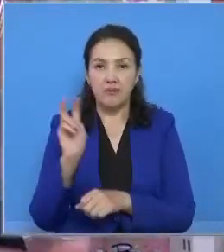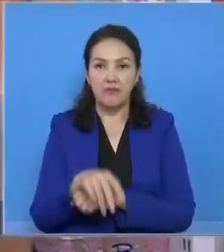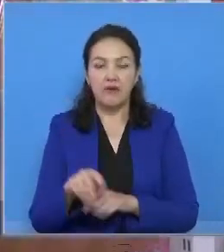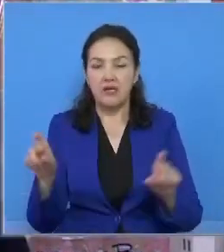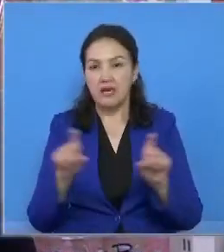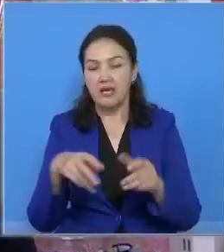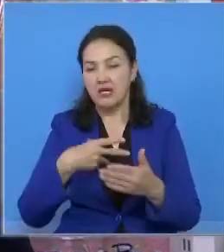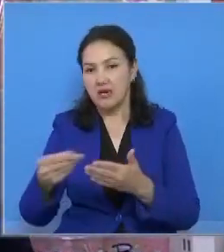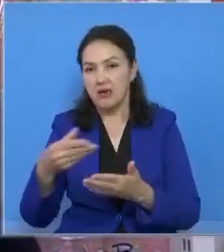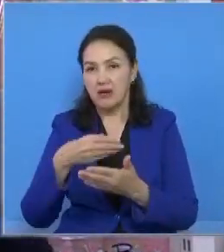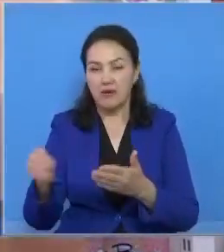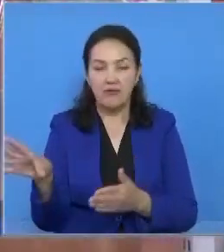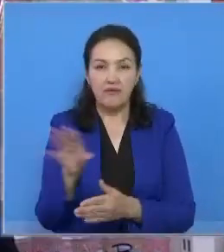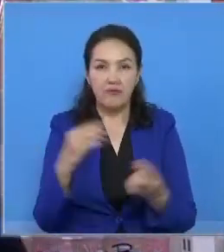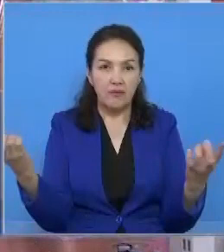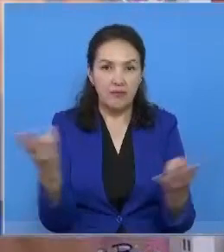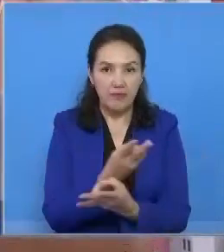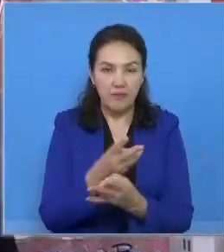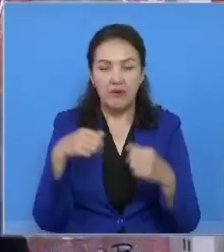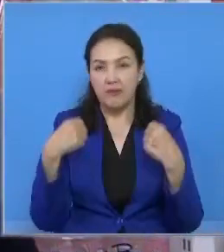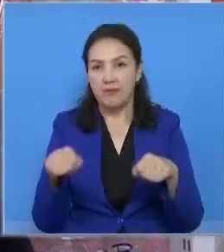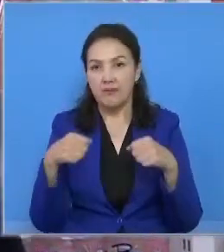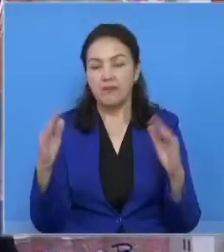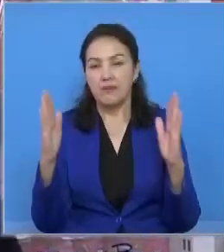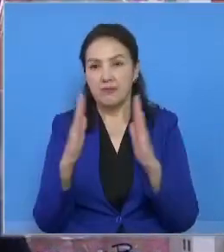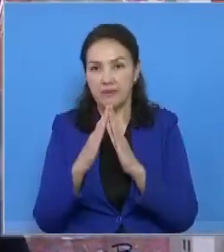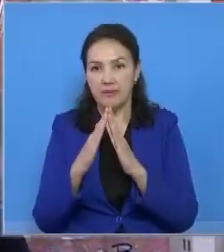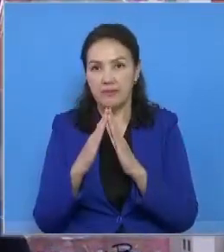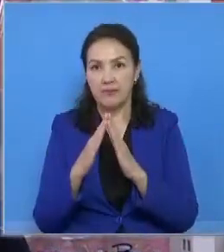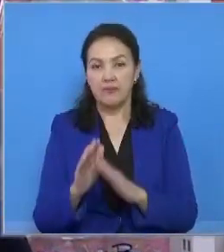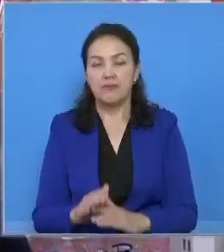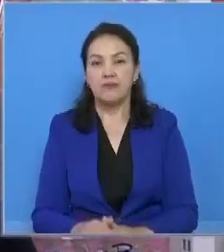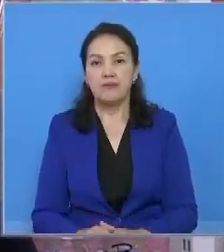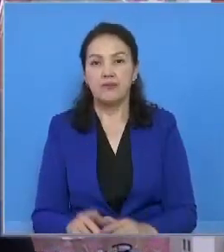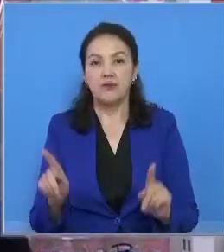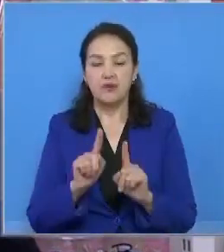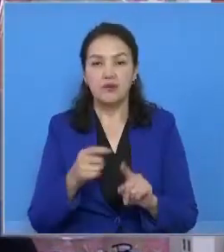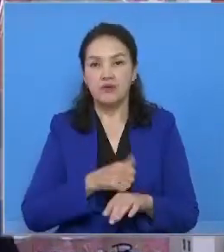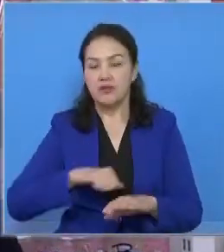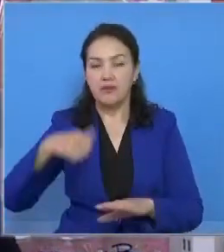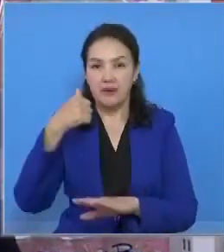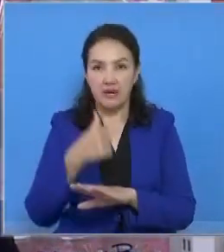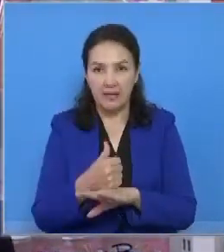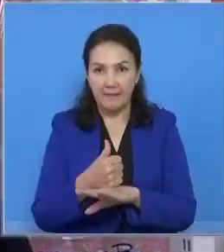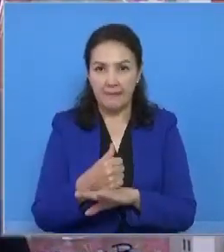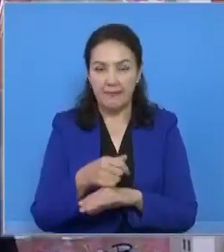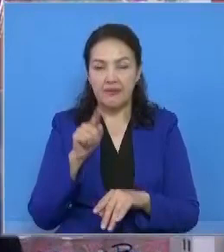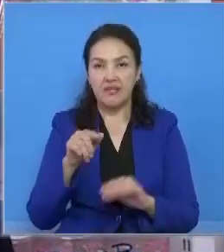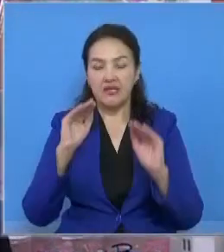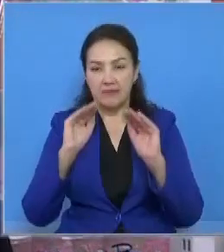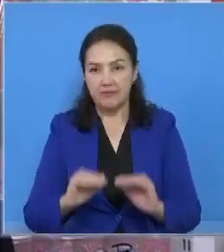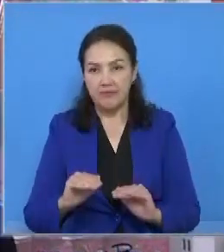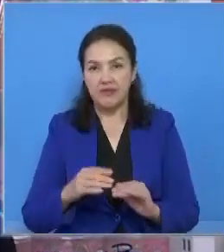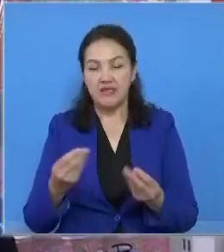и накупиться всеми необходимыми товарами для дома. Вот. И что еще главное, здесь самые низкие цены